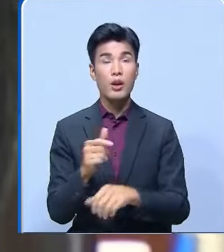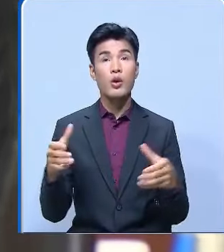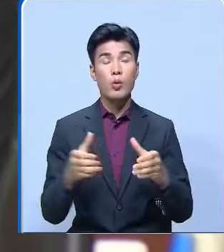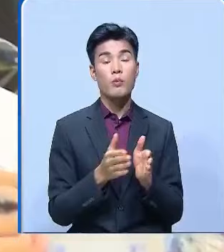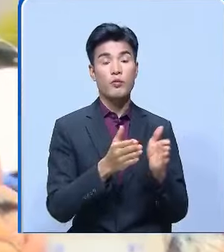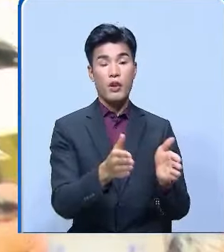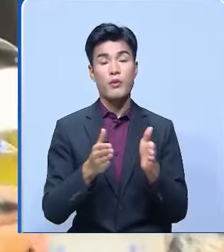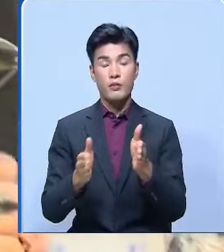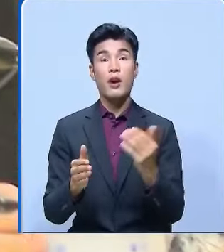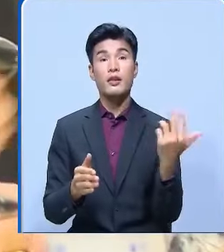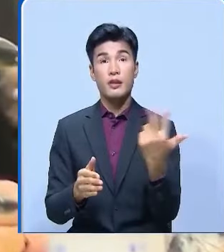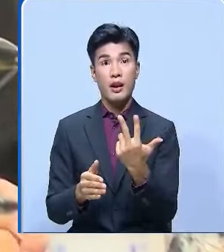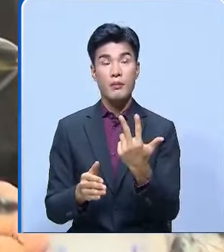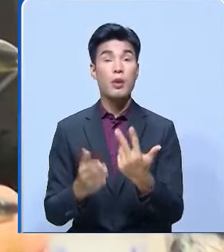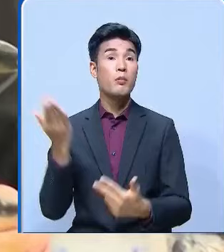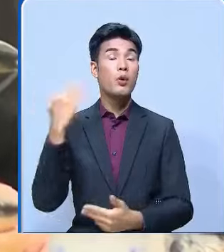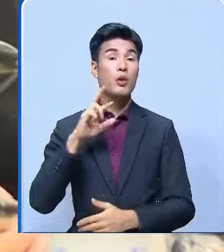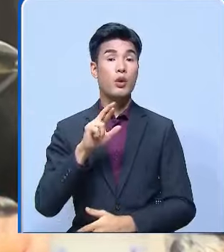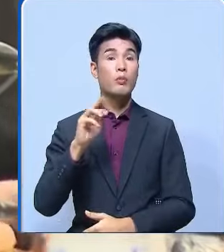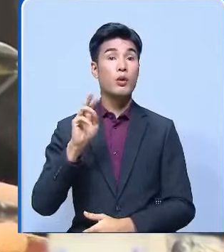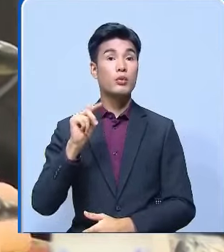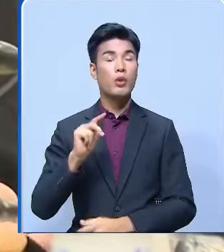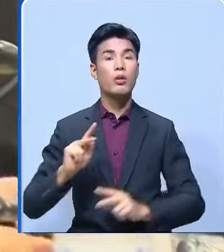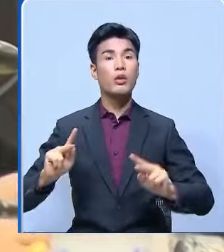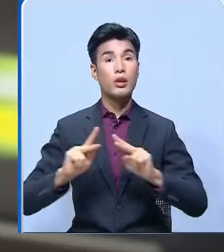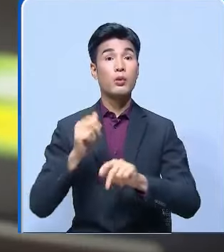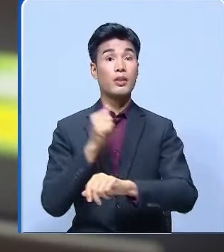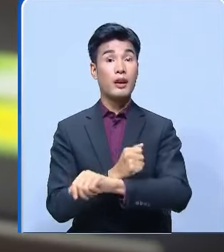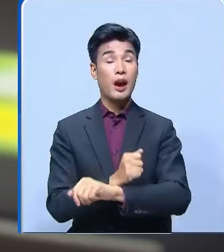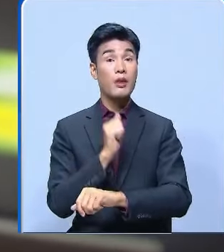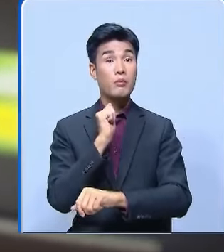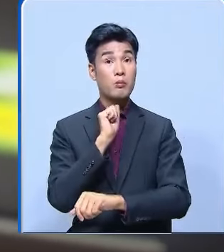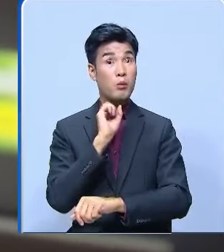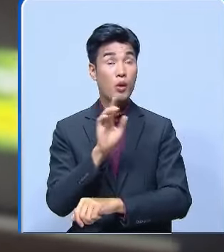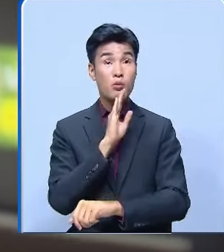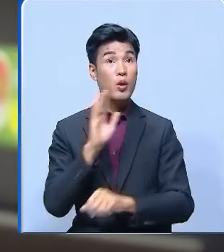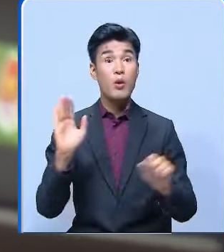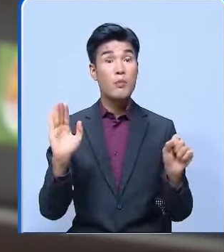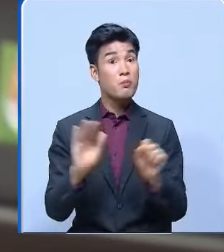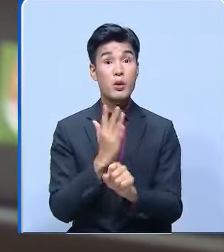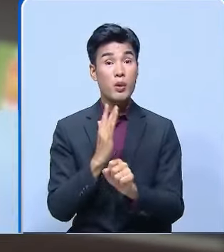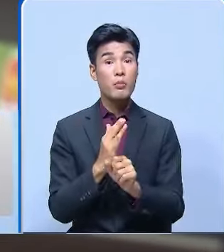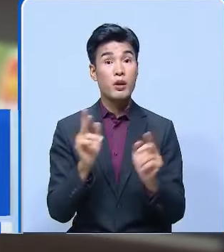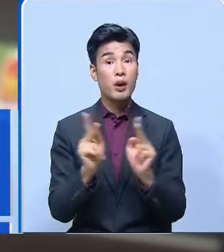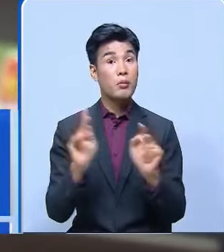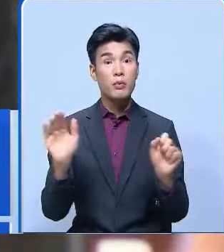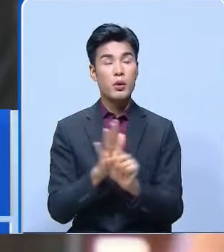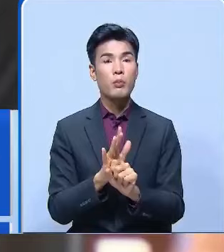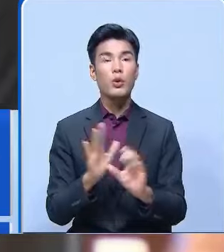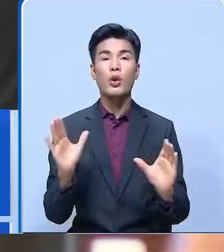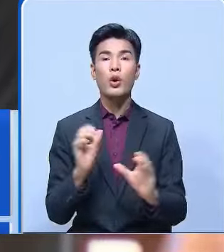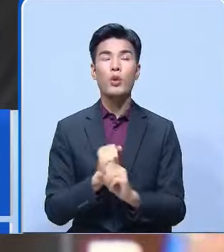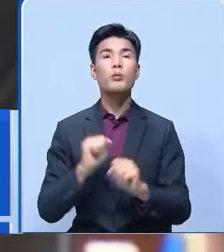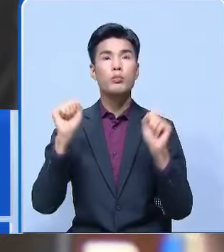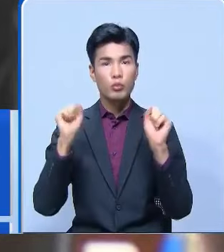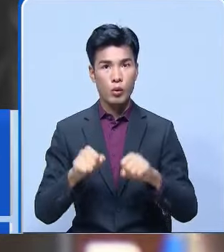ที่ก่อนหน้านี้ค่ะรัฐมนตรีว่าการกระทรวงแรงงานประกาศไว้ว่าหากองค์ประชุมไม่ครบก็ต้องเคาะค่าจ้างขั้นต่ำ